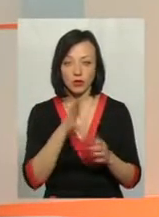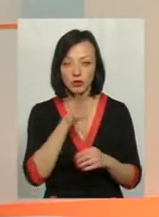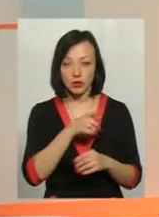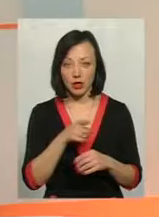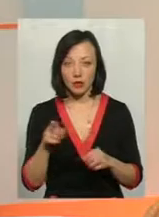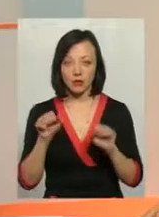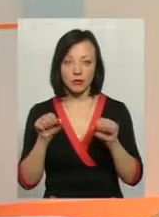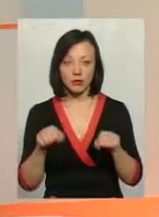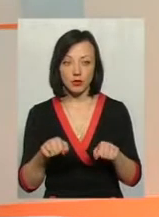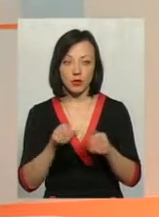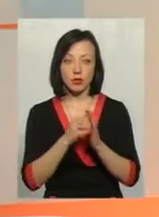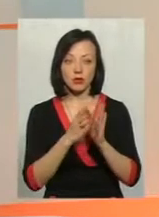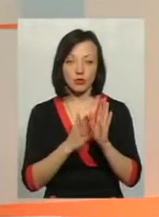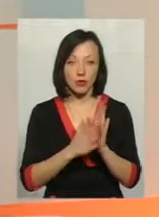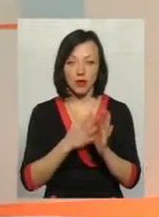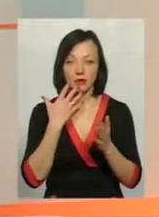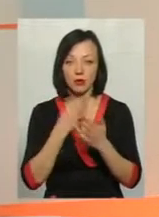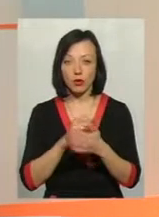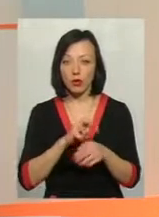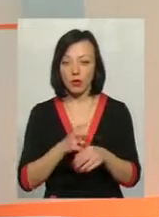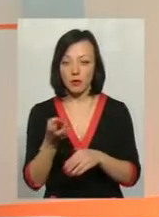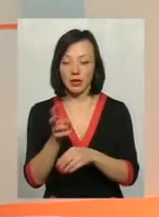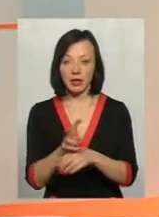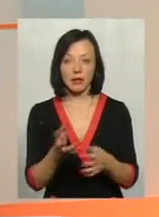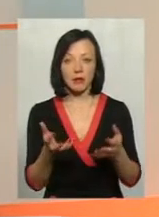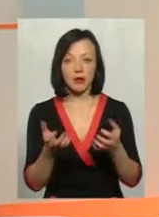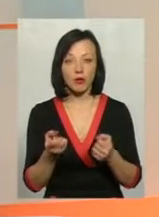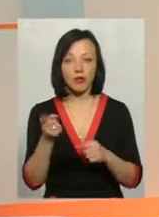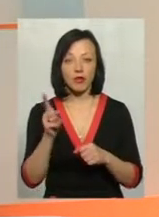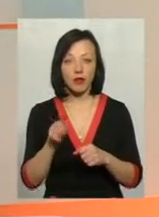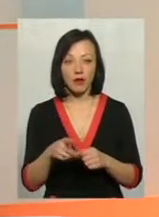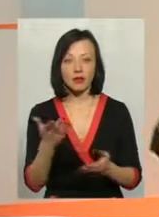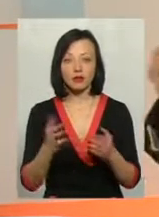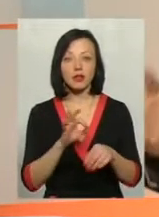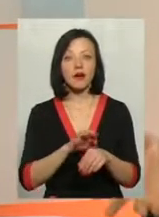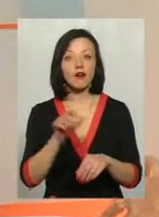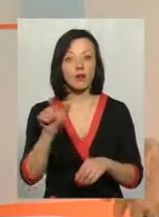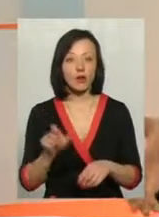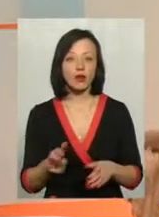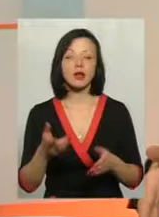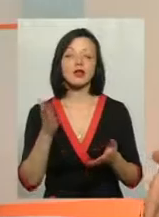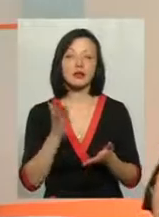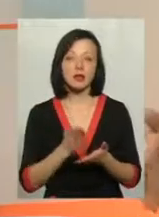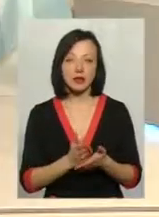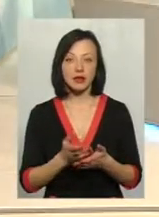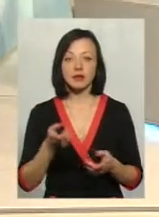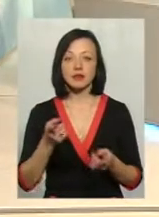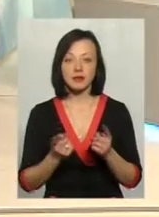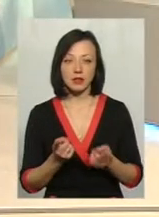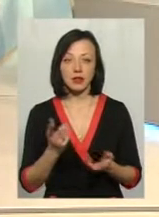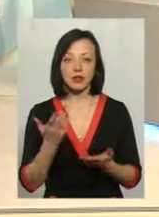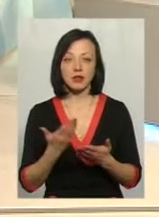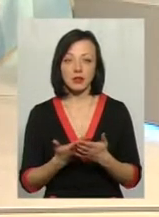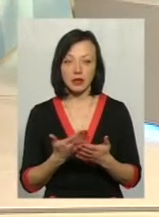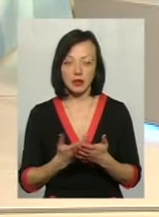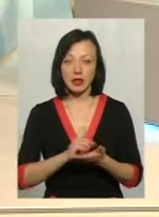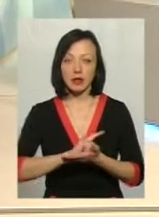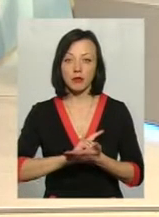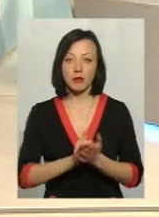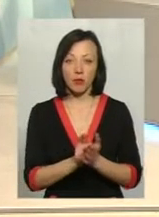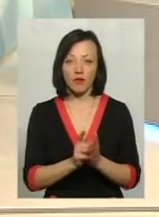можеш зареєструватись в свого лікаря і прийти до нього на прийом, навіть якщо ти є хворий. Є, звичайно, якщо випадки, виключні.